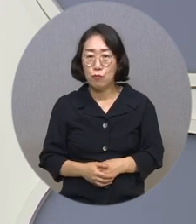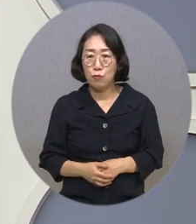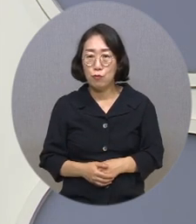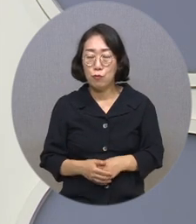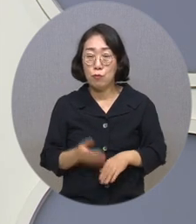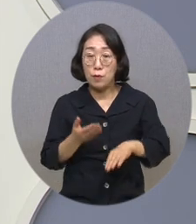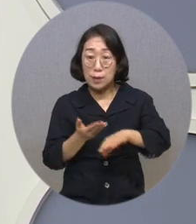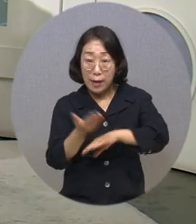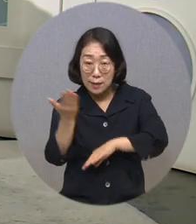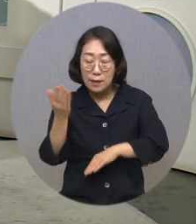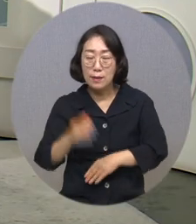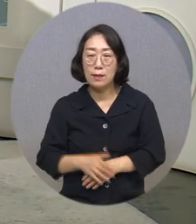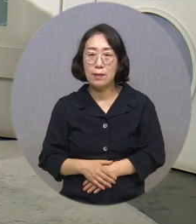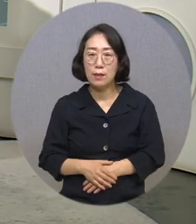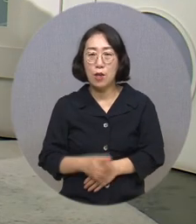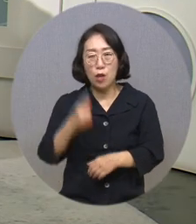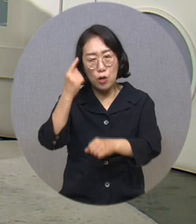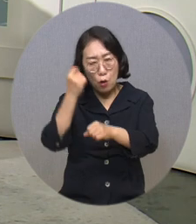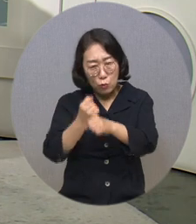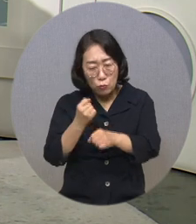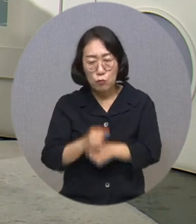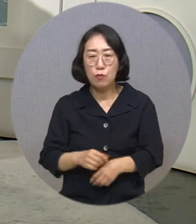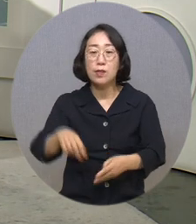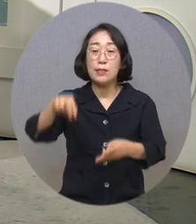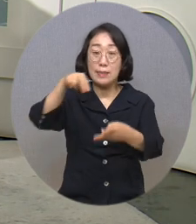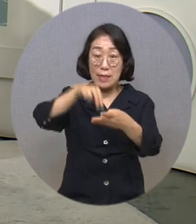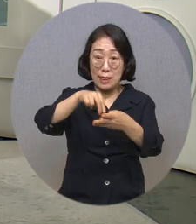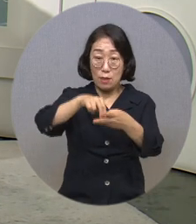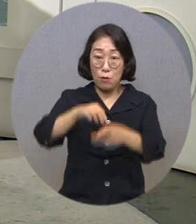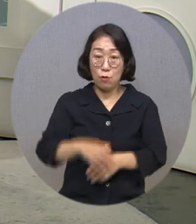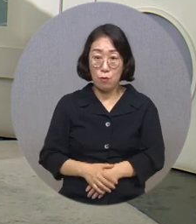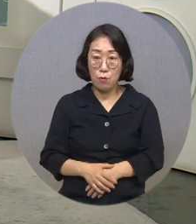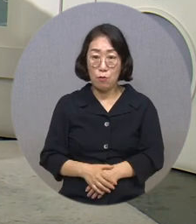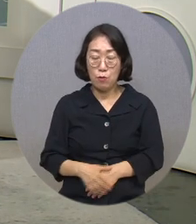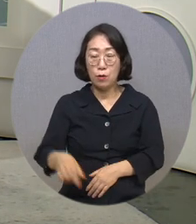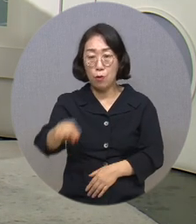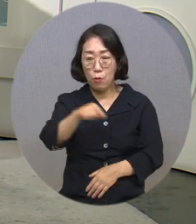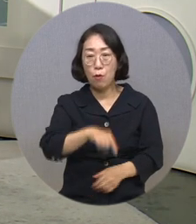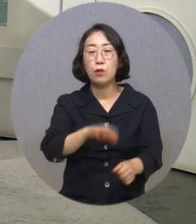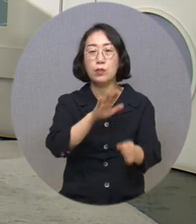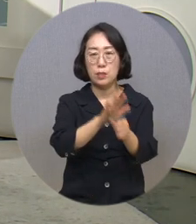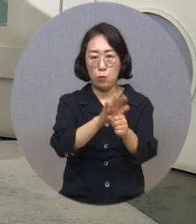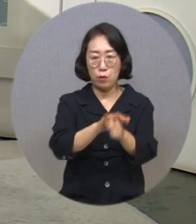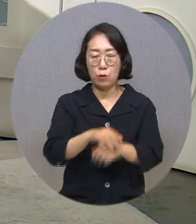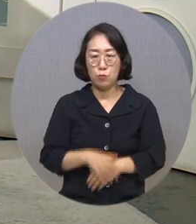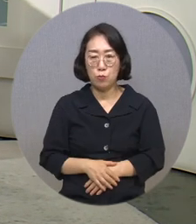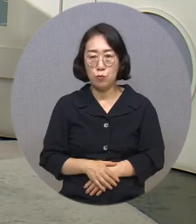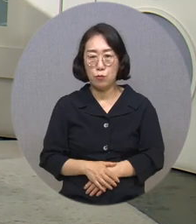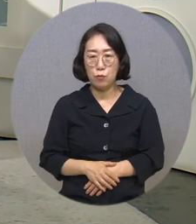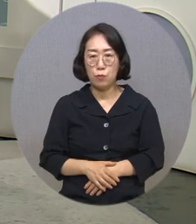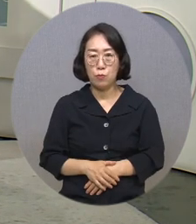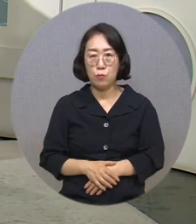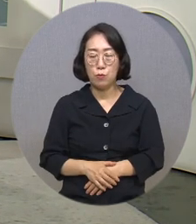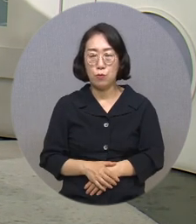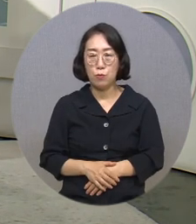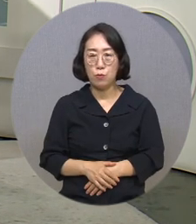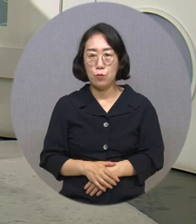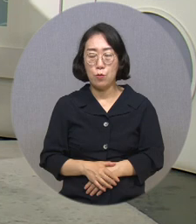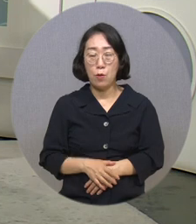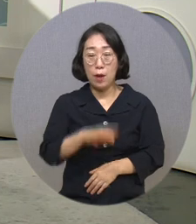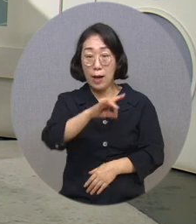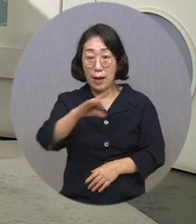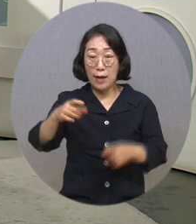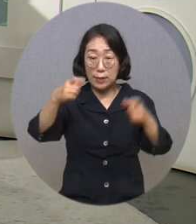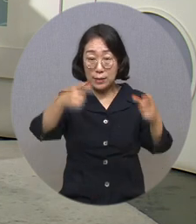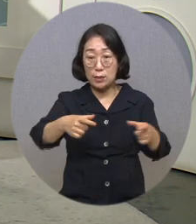센터나 또 그다음에 연구소라든지 이런 거를 정부에서 좀 지원해 주면 되고 지자체나 정부 입장에서는